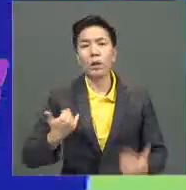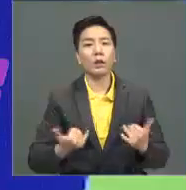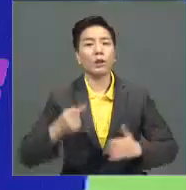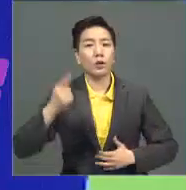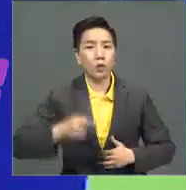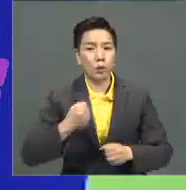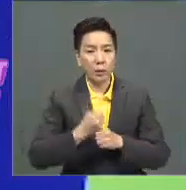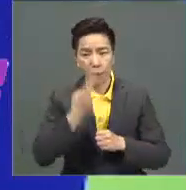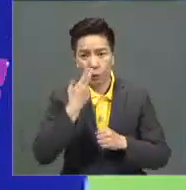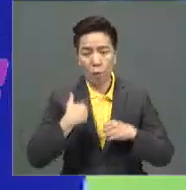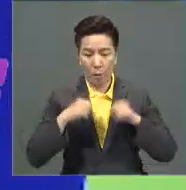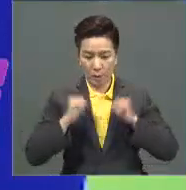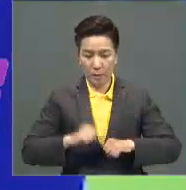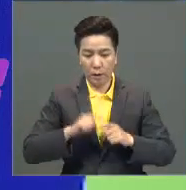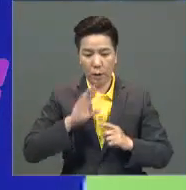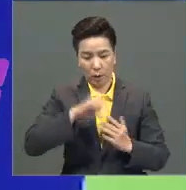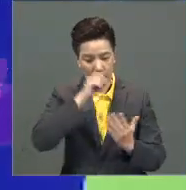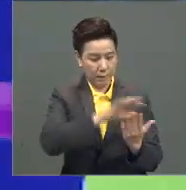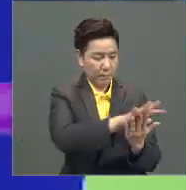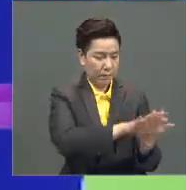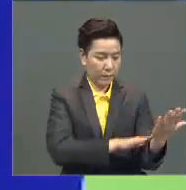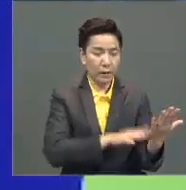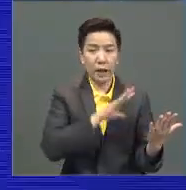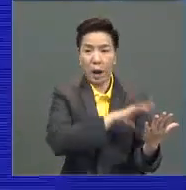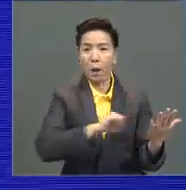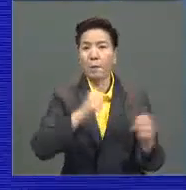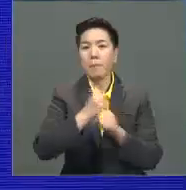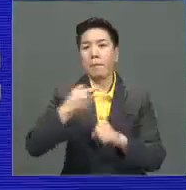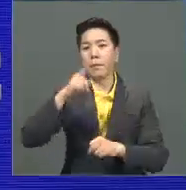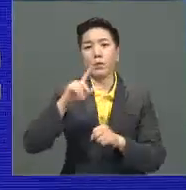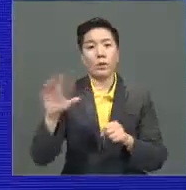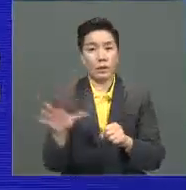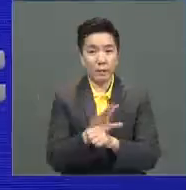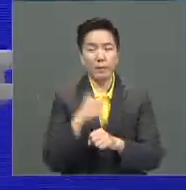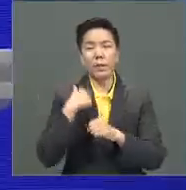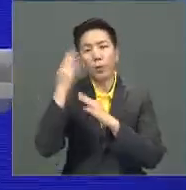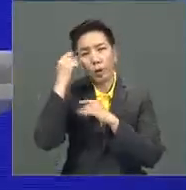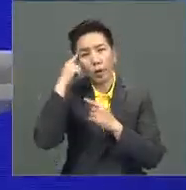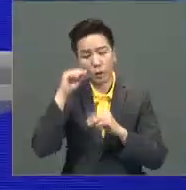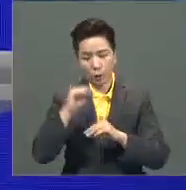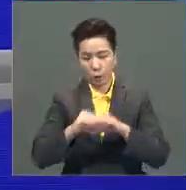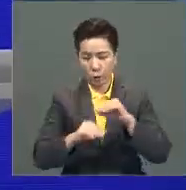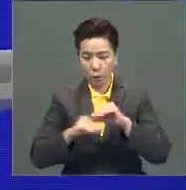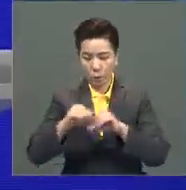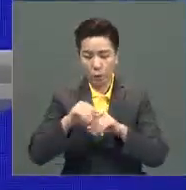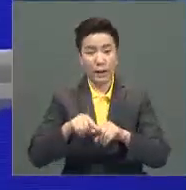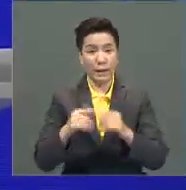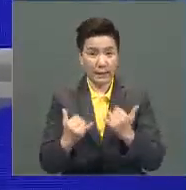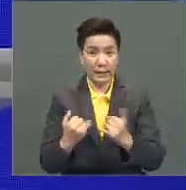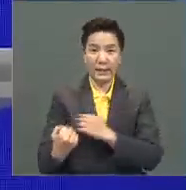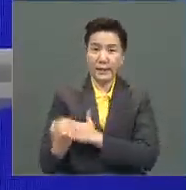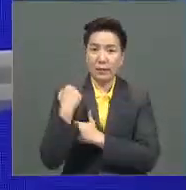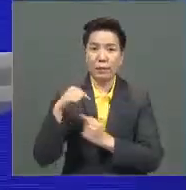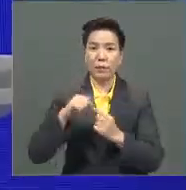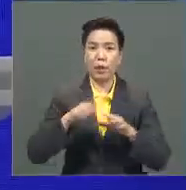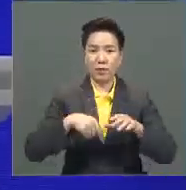ำก็คือการค้นหาศักยภาพของประเทศให้เจอเพื่อนำมาใช้ประโยชน์ให้เต็มที่แล้วก็หวังว่าโครงการนี้จะสร้างความเข้มแข็งของประเทศ